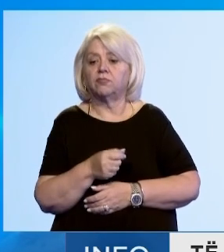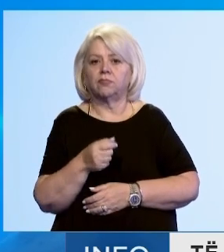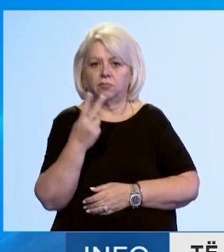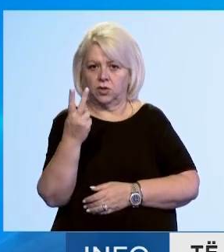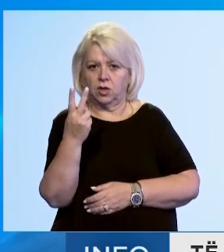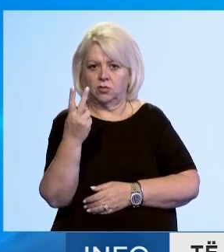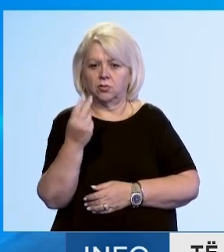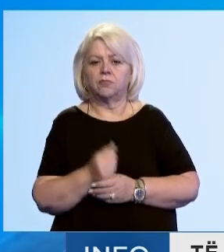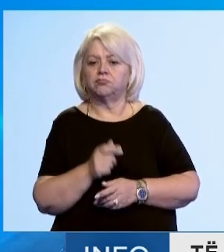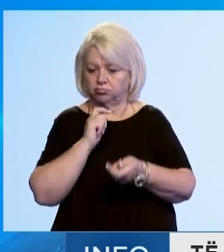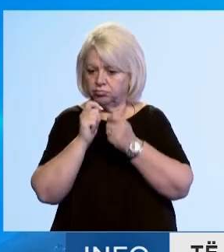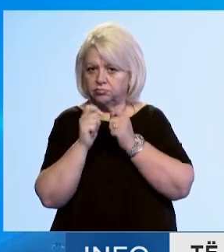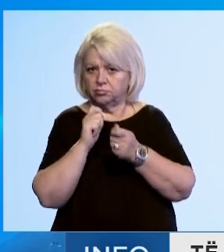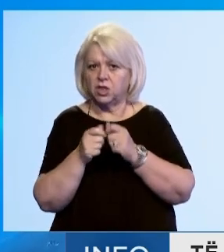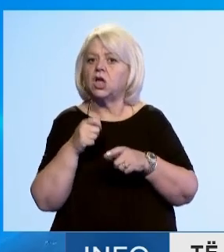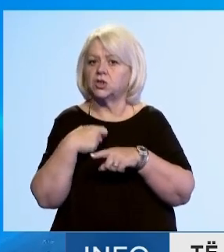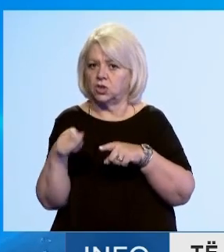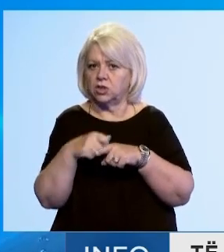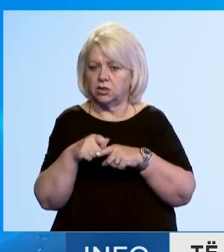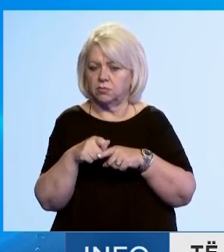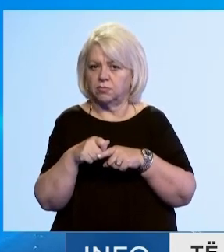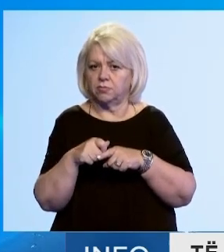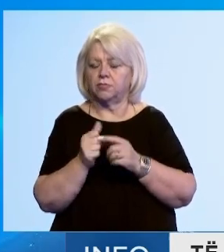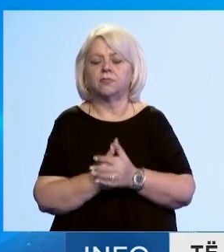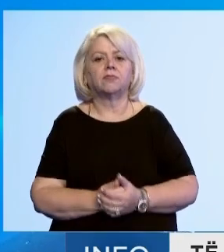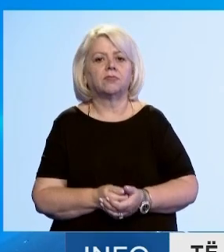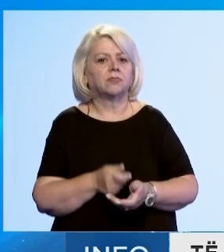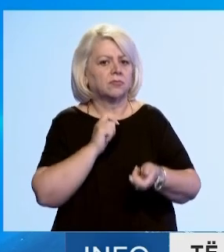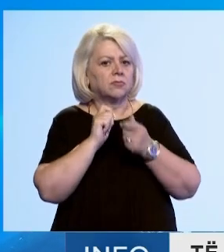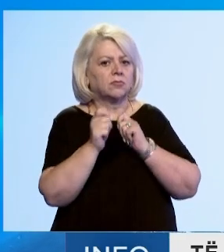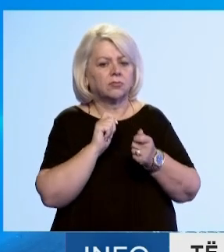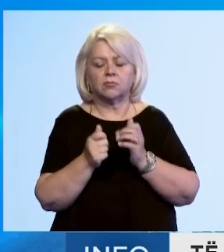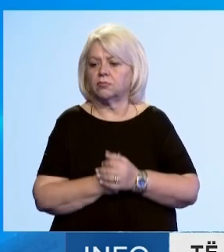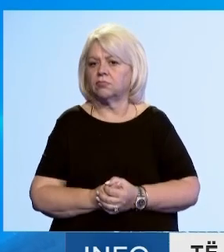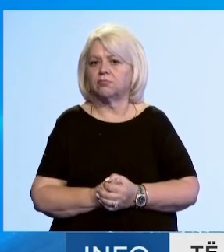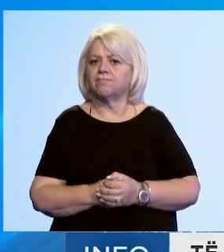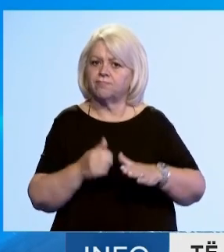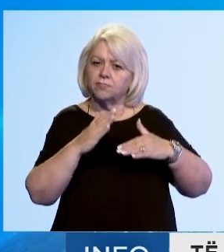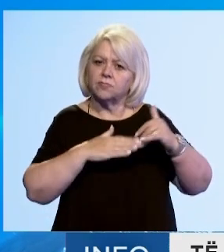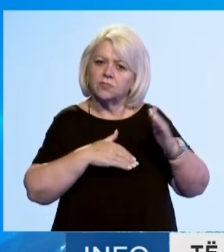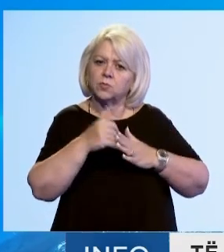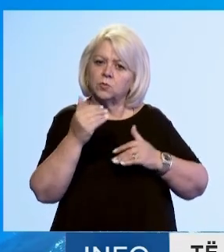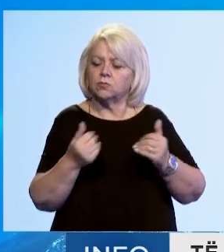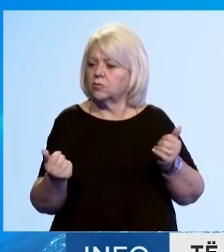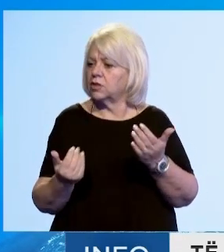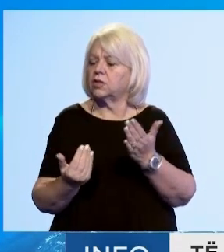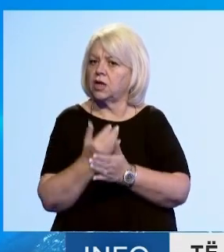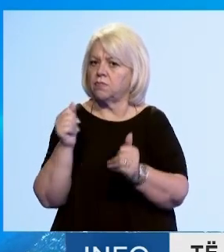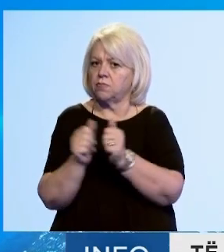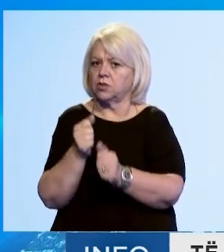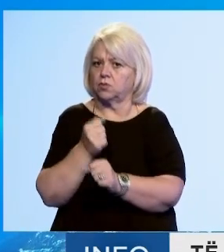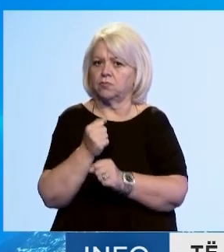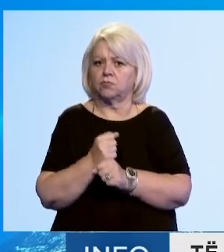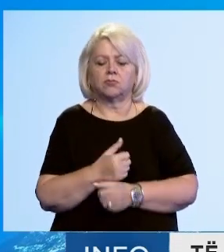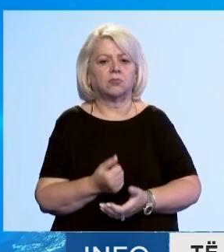palë negociuese për zgjidhjen e çdo mosmarrveshje dhe të ndërtimit të një frymë të re bashkëpunimi mes